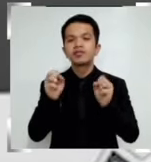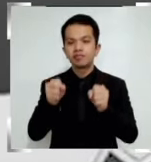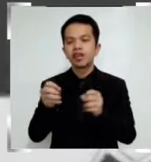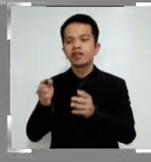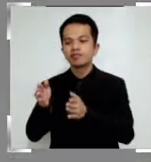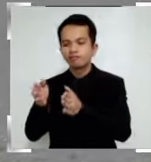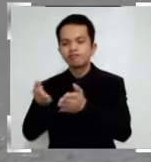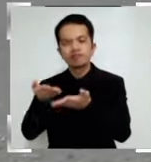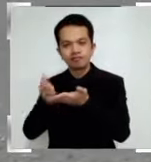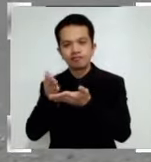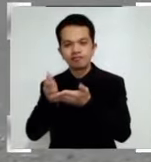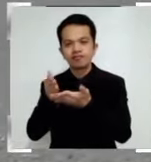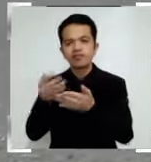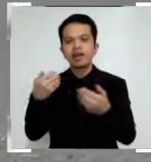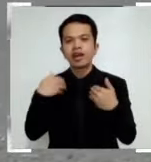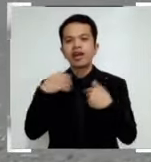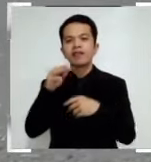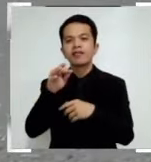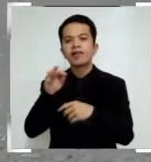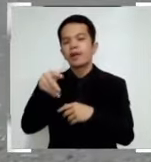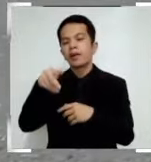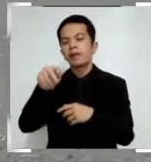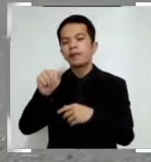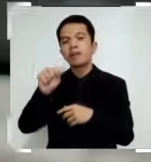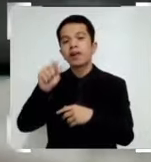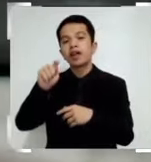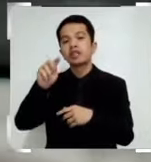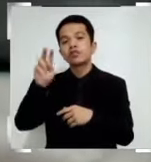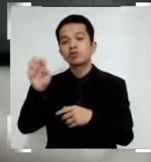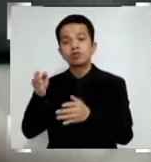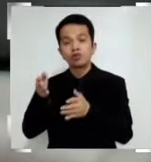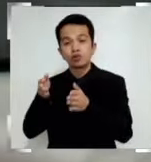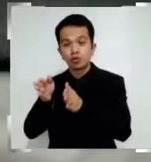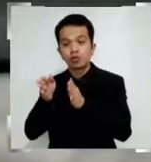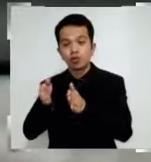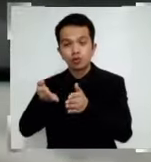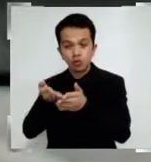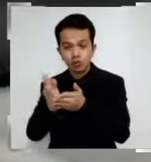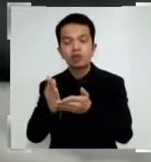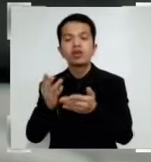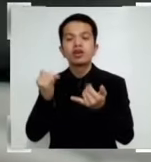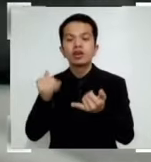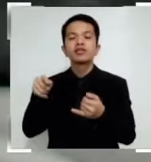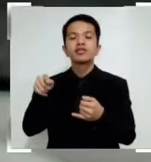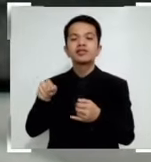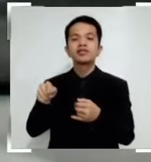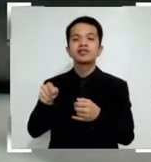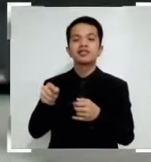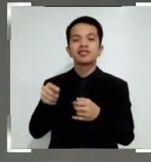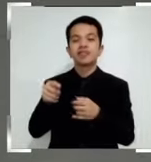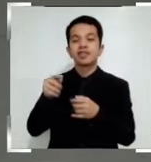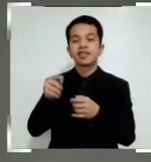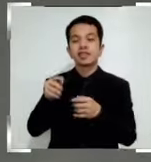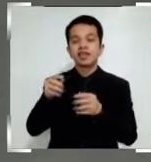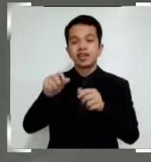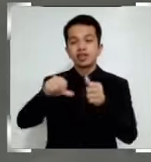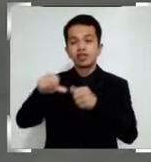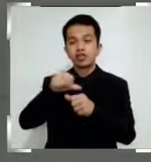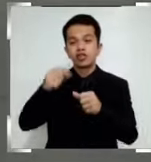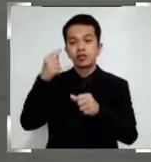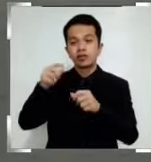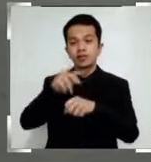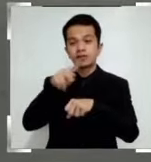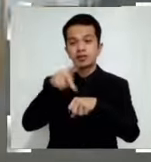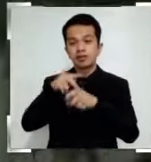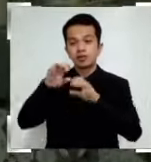pass-through fees. Ang halaga, depende sa ordinansa ng lugar, na ayon sa Confederation of Truckers Association of the Philippines, ay dagdag gasto